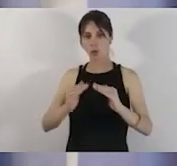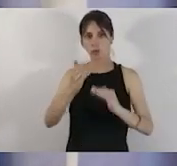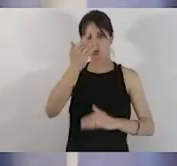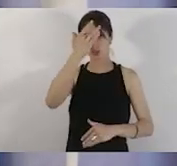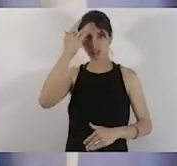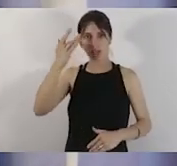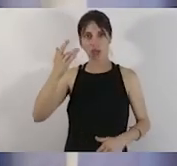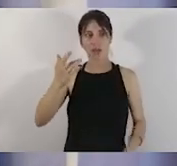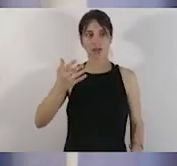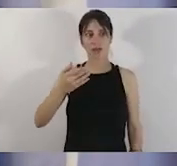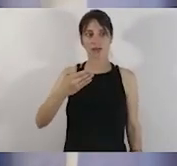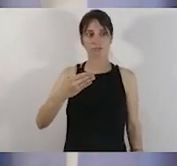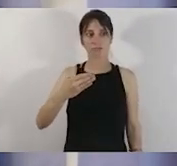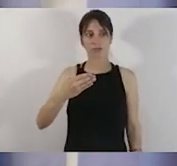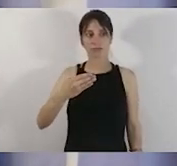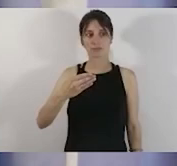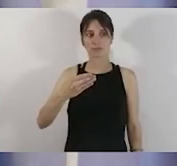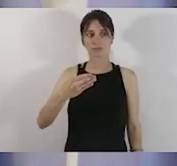et monsieur Pellicani.